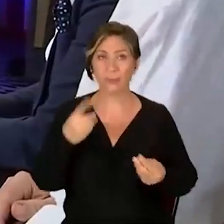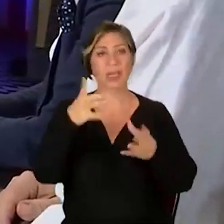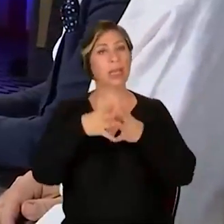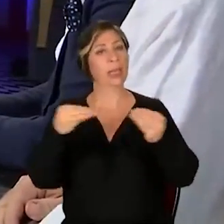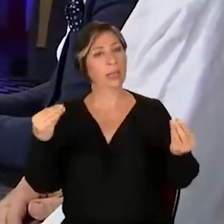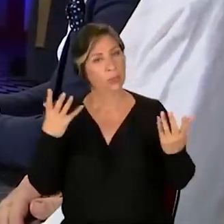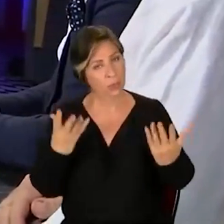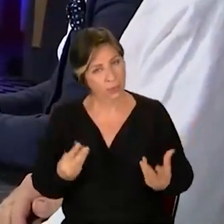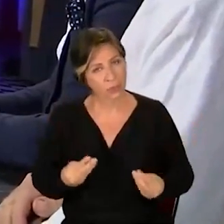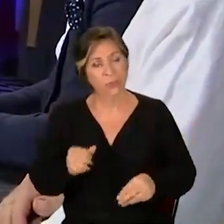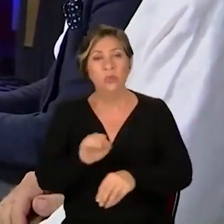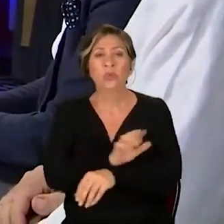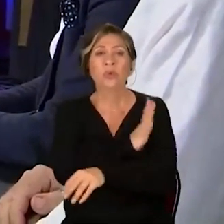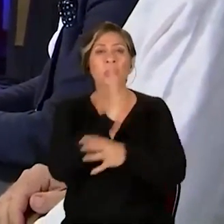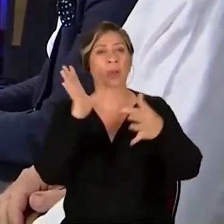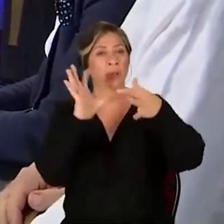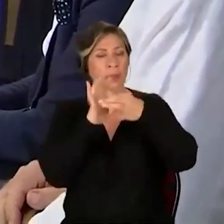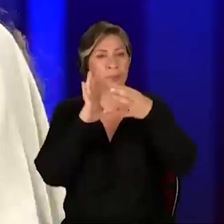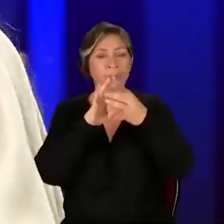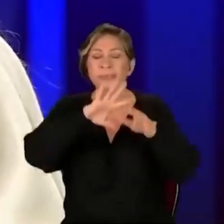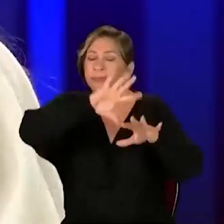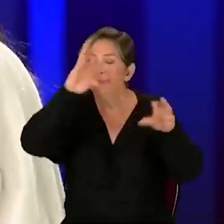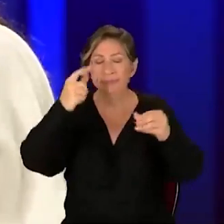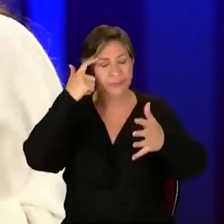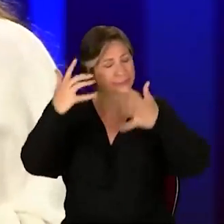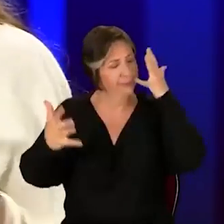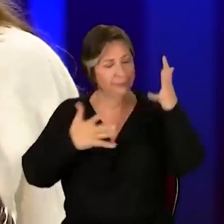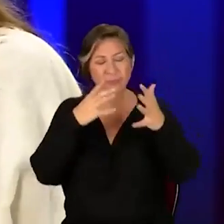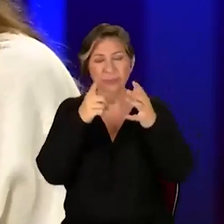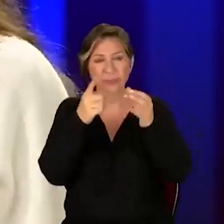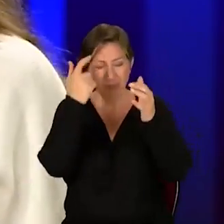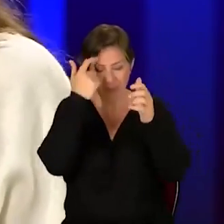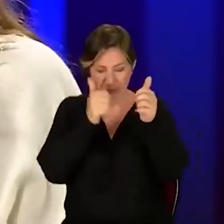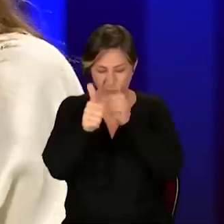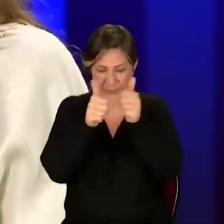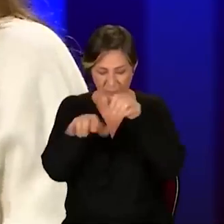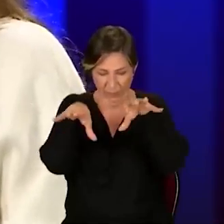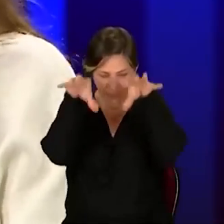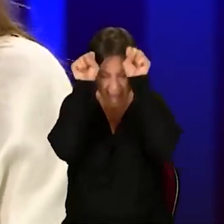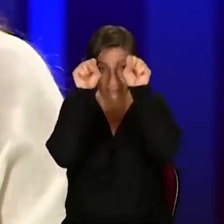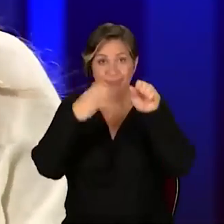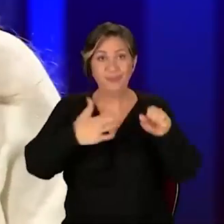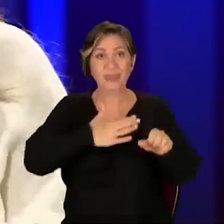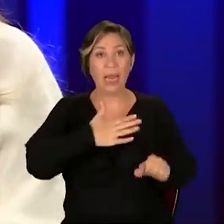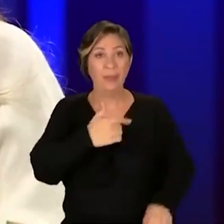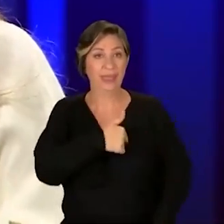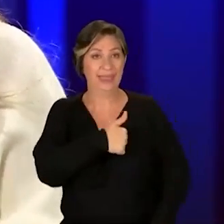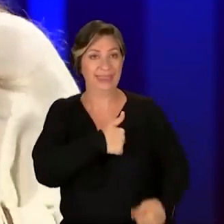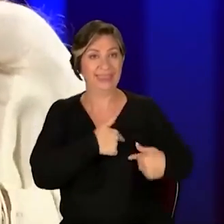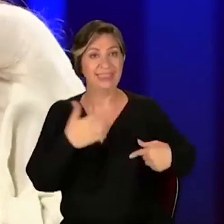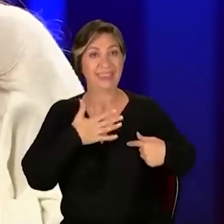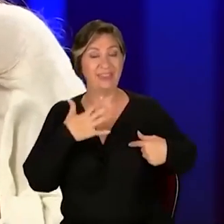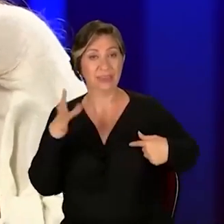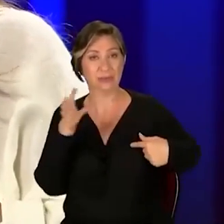kayıp olabilir. Duyguyla alakalı yaşadığınız her türlü travmada da bunu beyin otomatik olarak yapıyor. Kalbe nefes almayı kapatıyor.